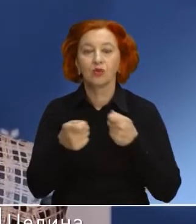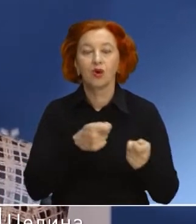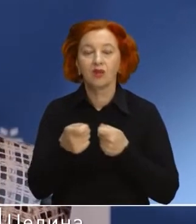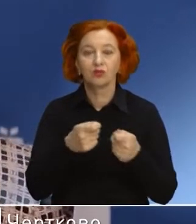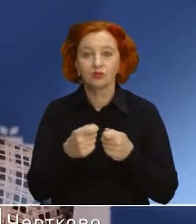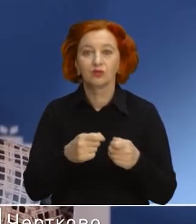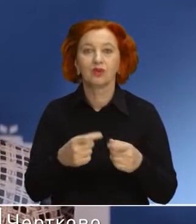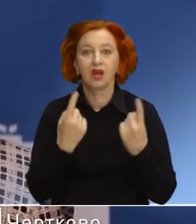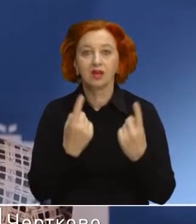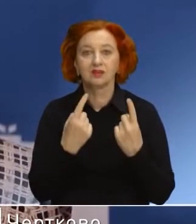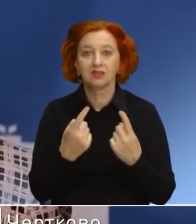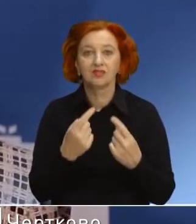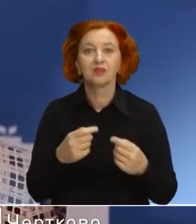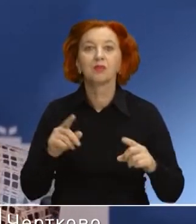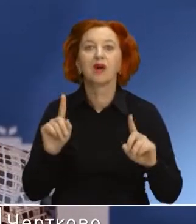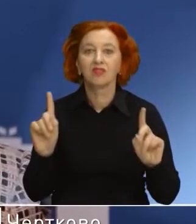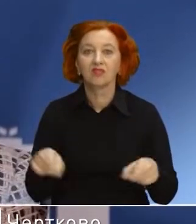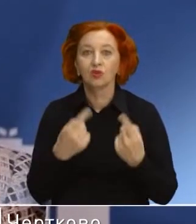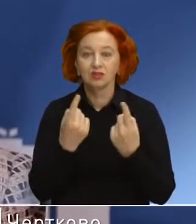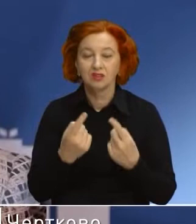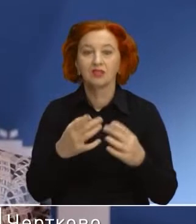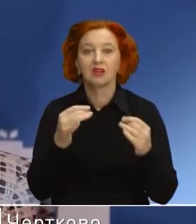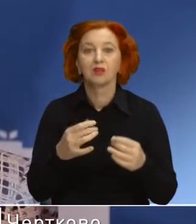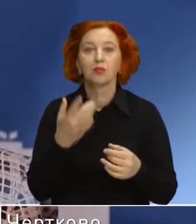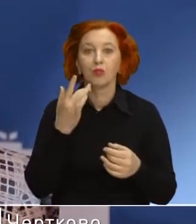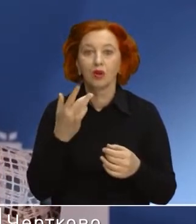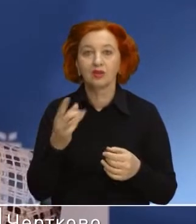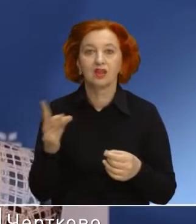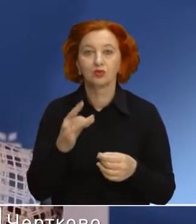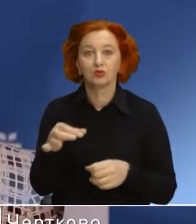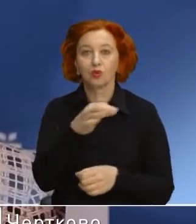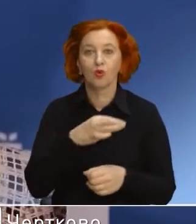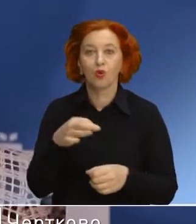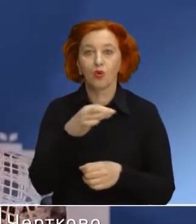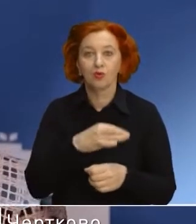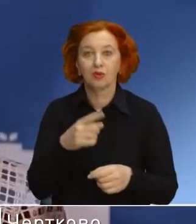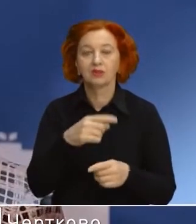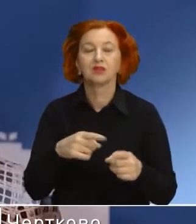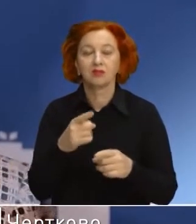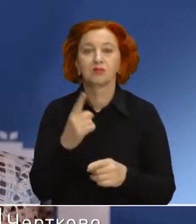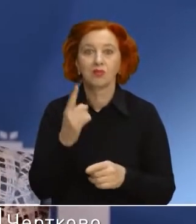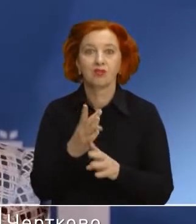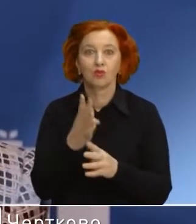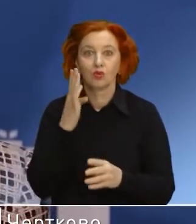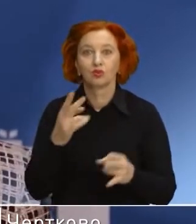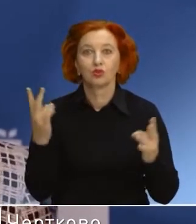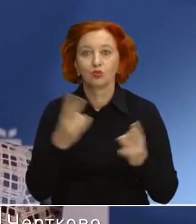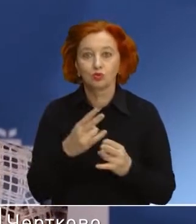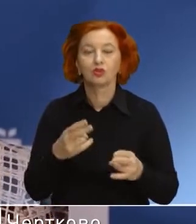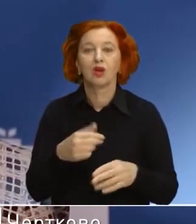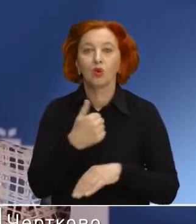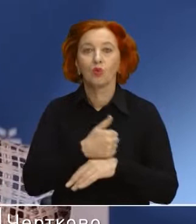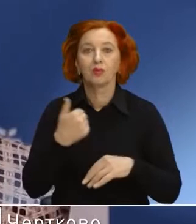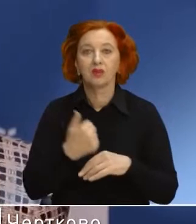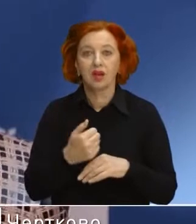руководствуясь основными направлениями бюджетной и налоговой политики Ростовской области, конечно же, поручениями